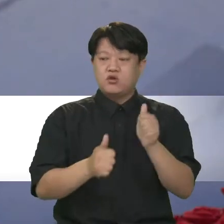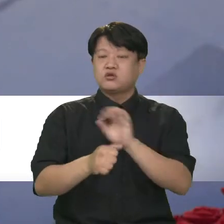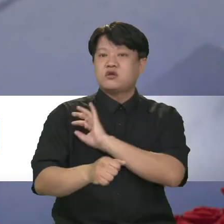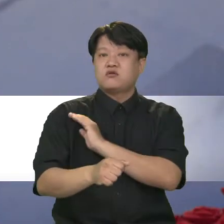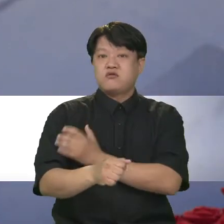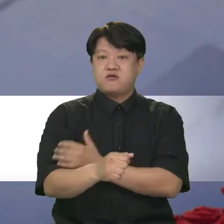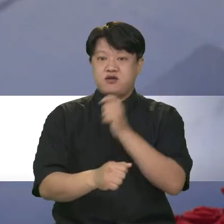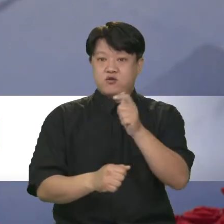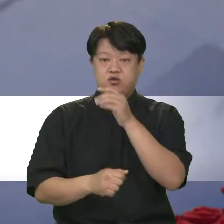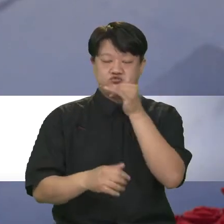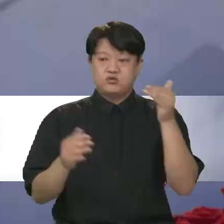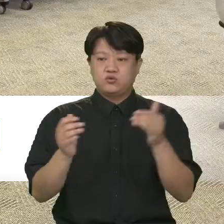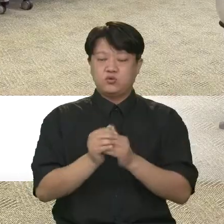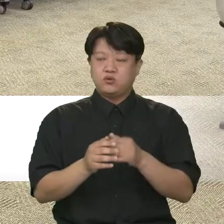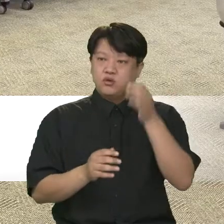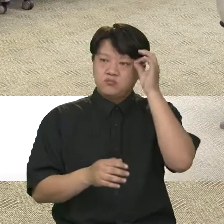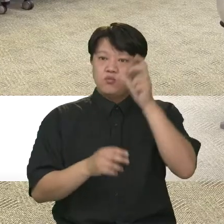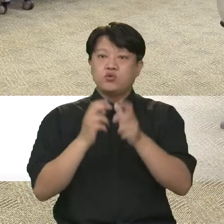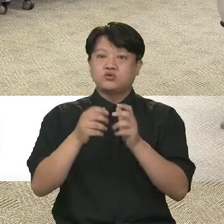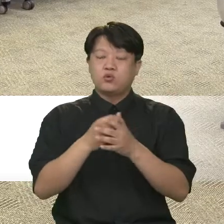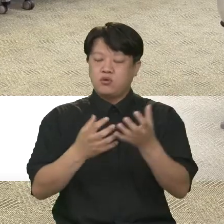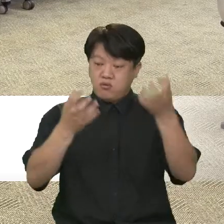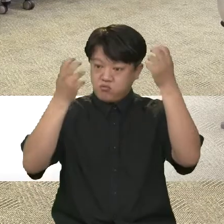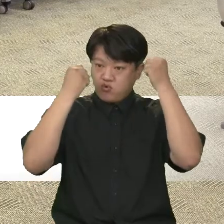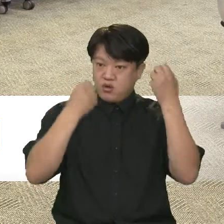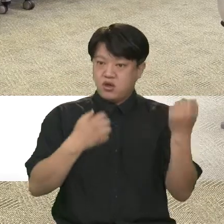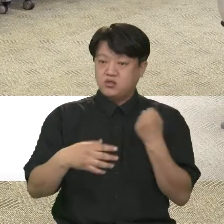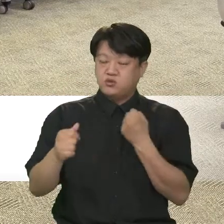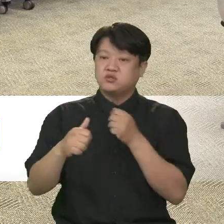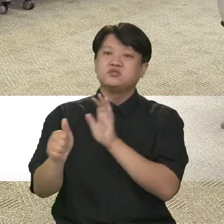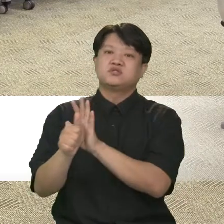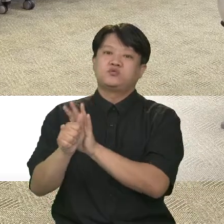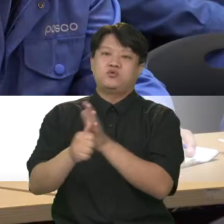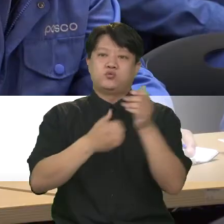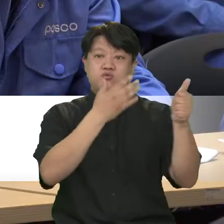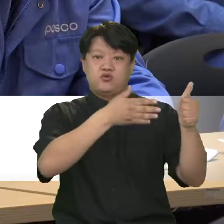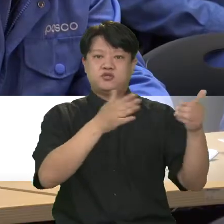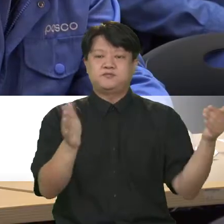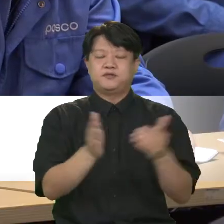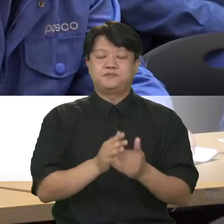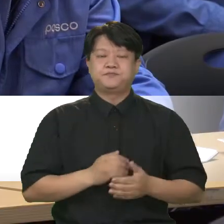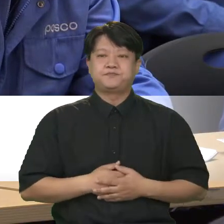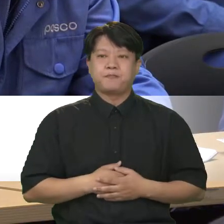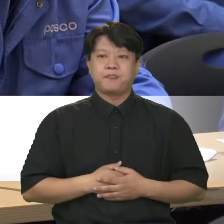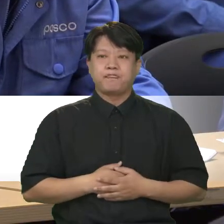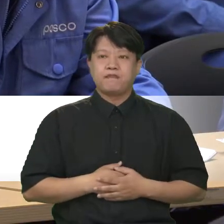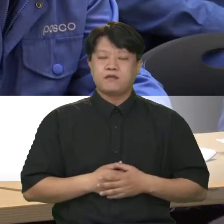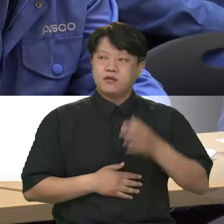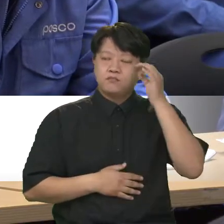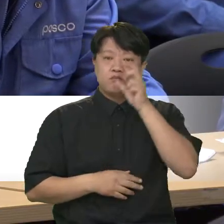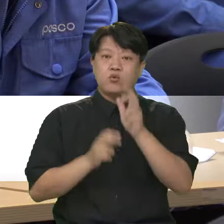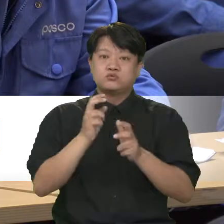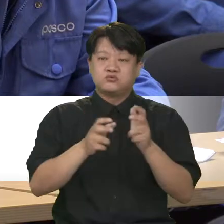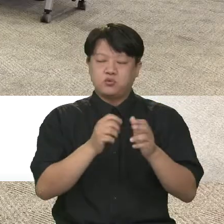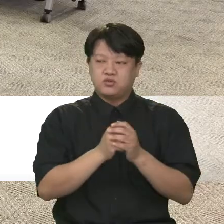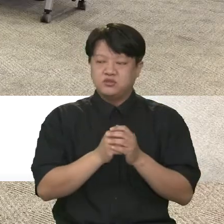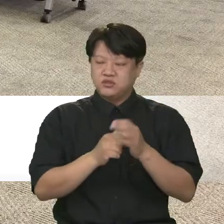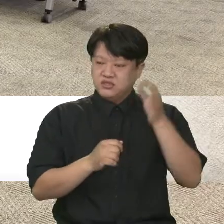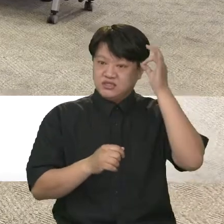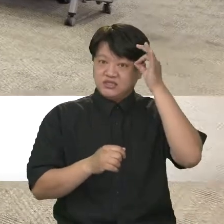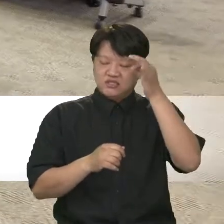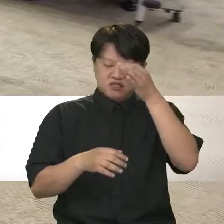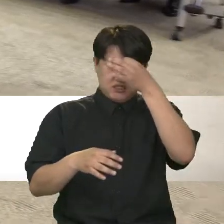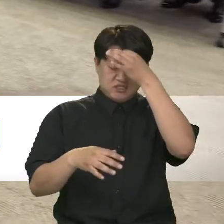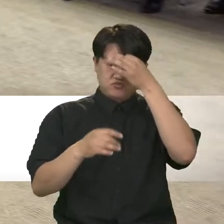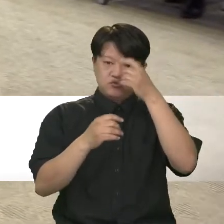있도록 포스코가 가진 제조 노하우를 기반으로 한 기업 지원을 요청했습니다 이에 포스코는 기술